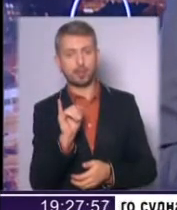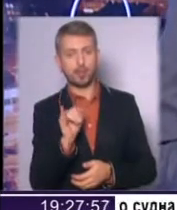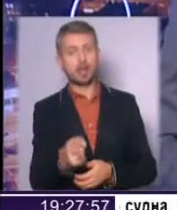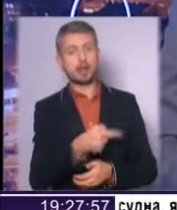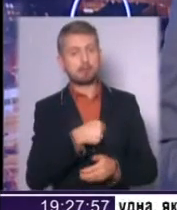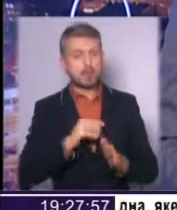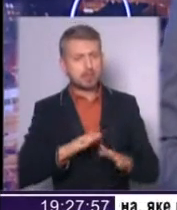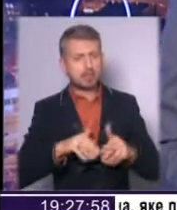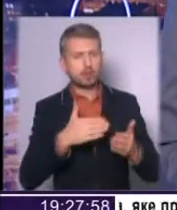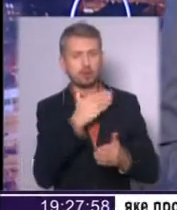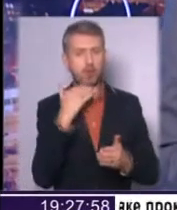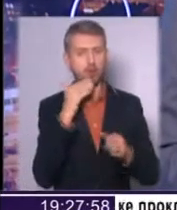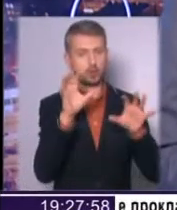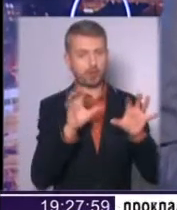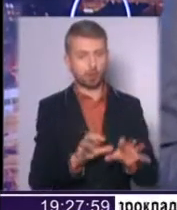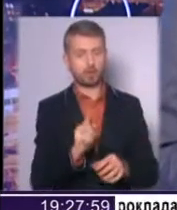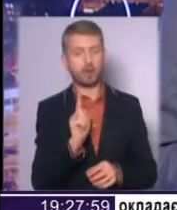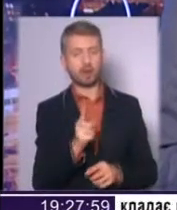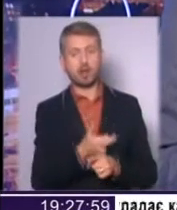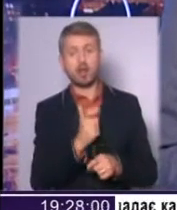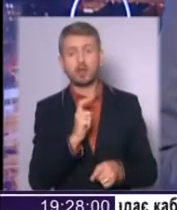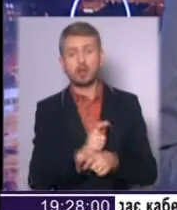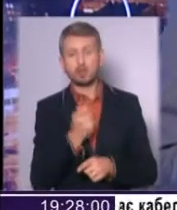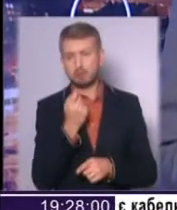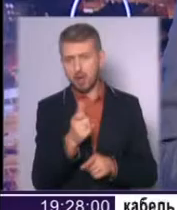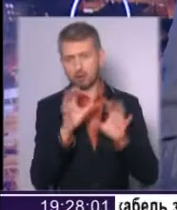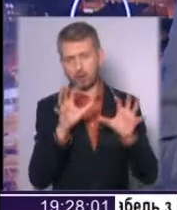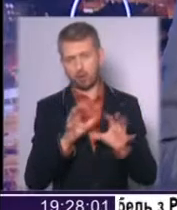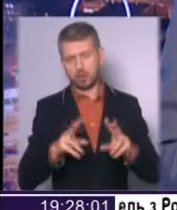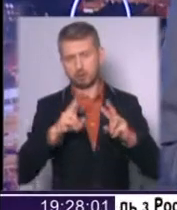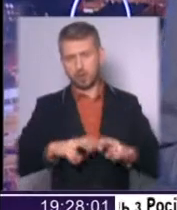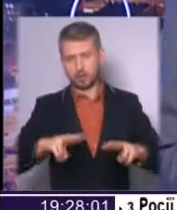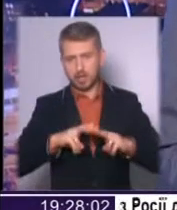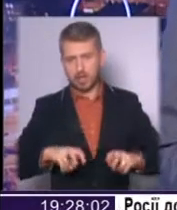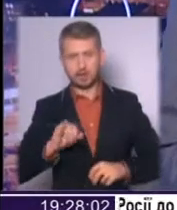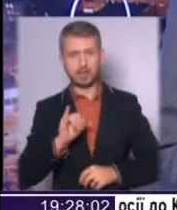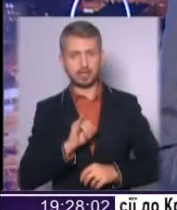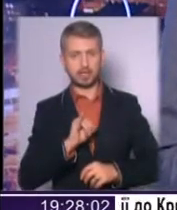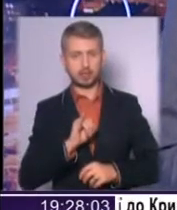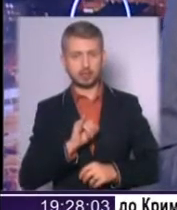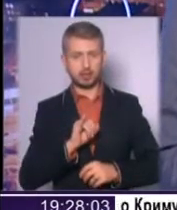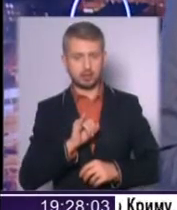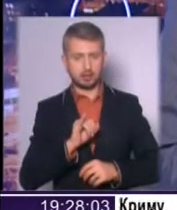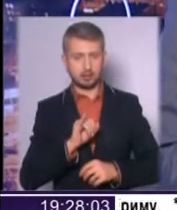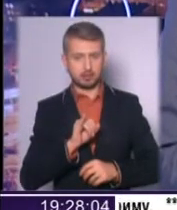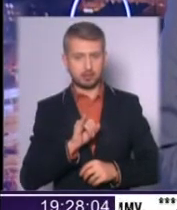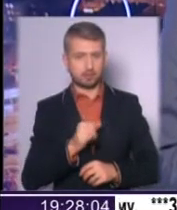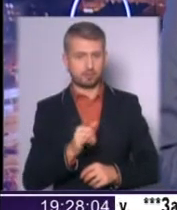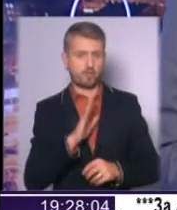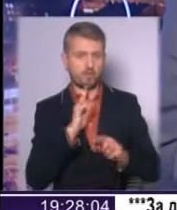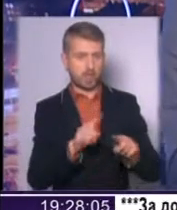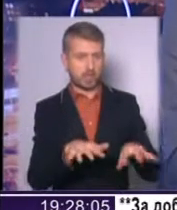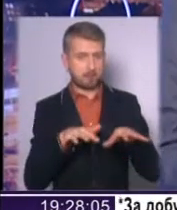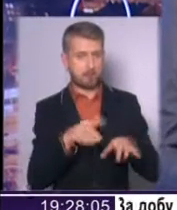бачать інший шлях розвитку України, вони мають хоча б якісь повноваження, щоб реалізовувати свої ініціативи? В принципі, дуже мізерні.